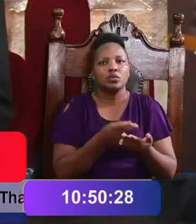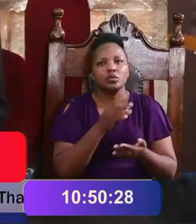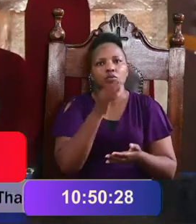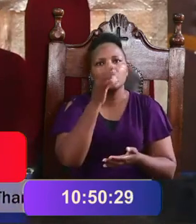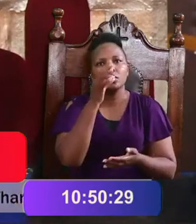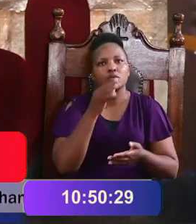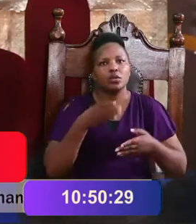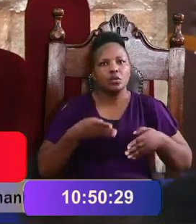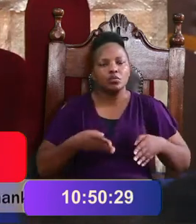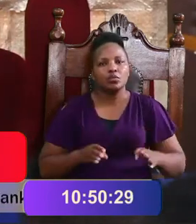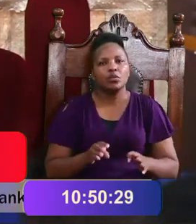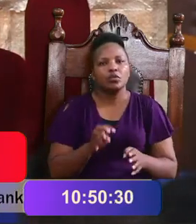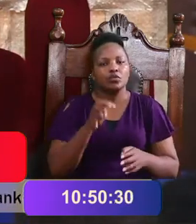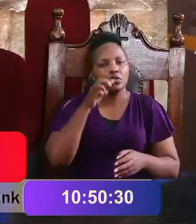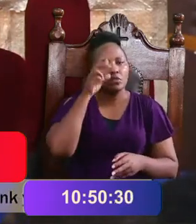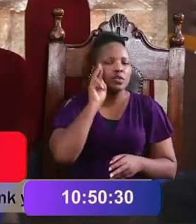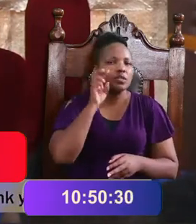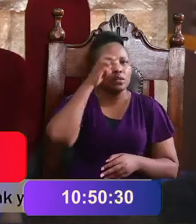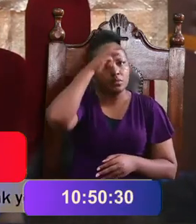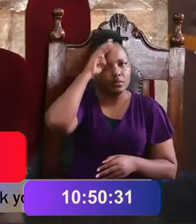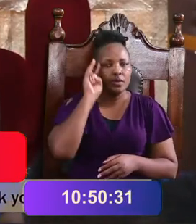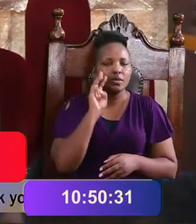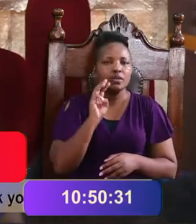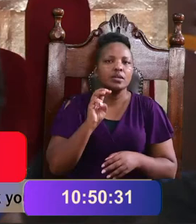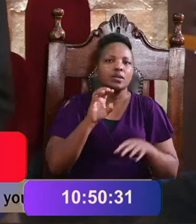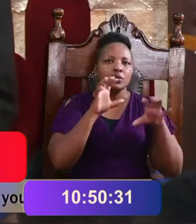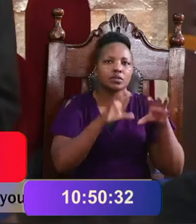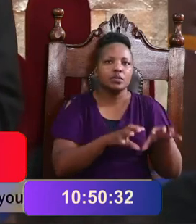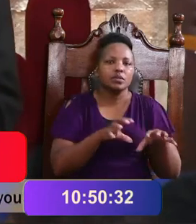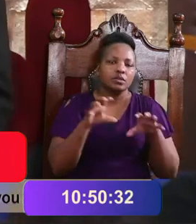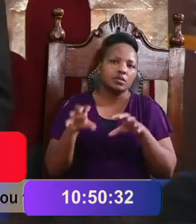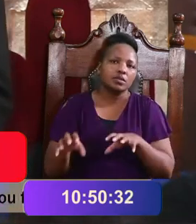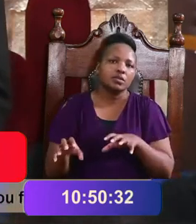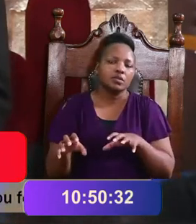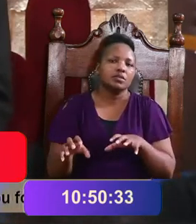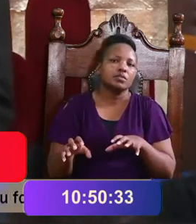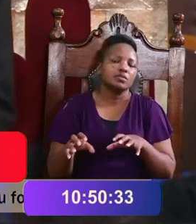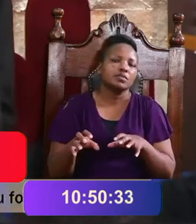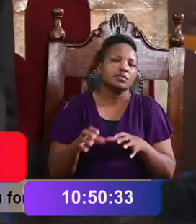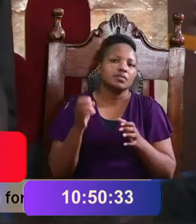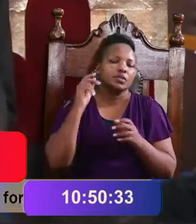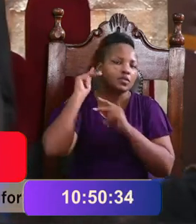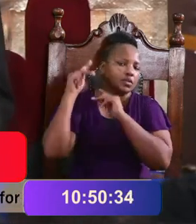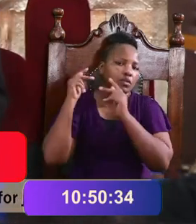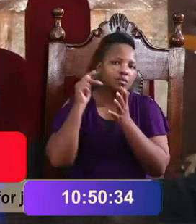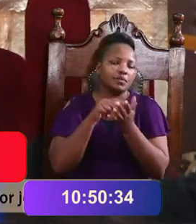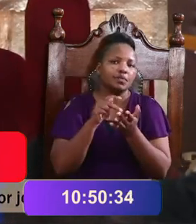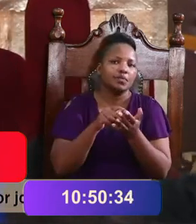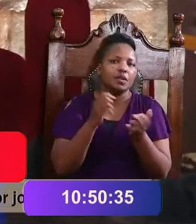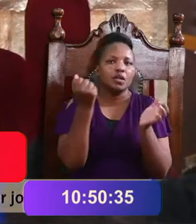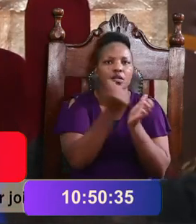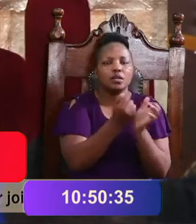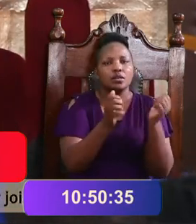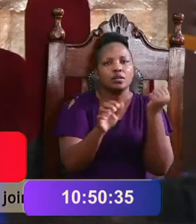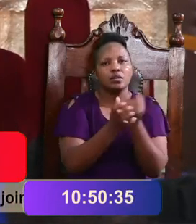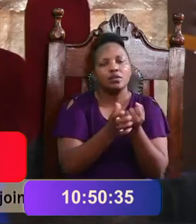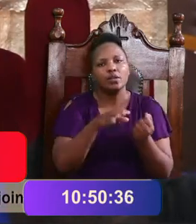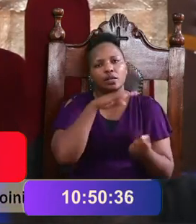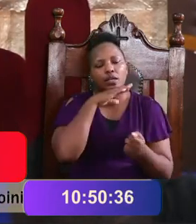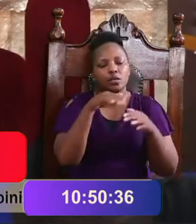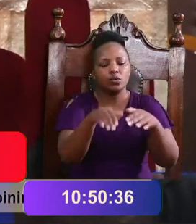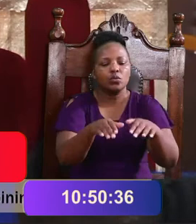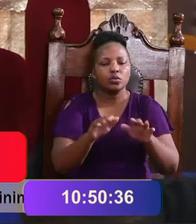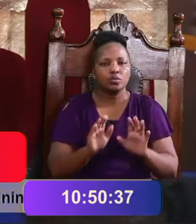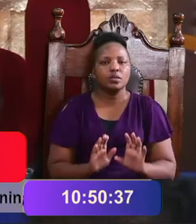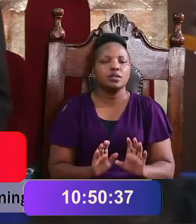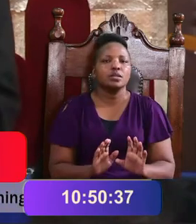Mtakatifu, akazaliwa na Bikira Mariamu, akateswa zamani za Pontio Pilato, akasulubiwa,